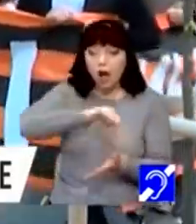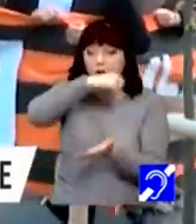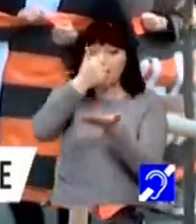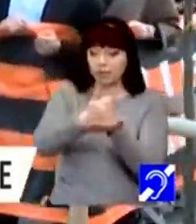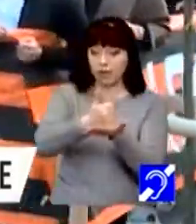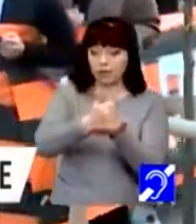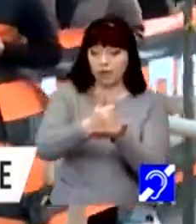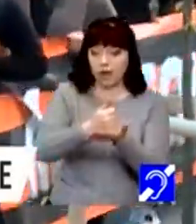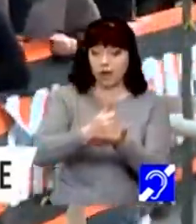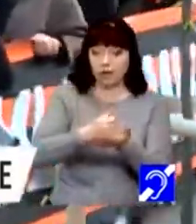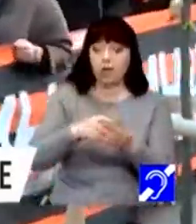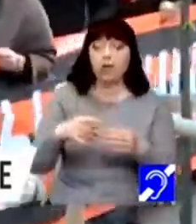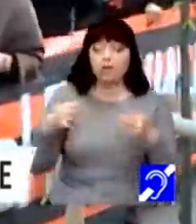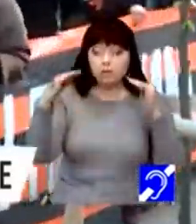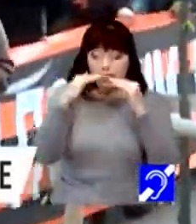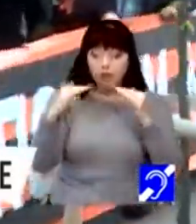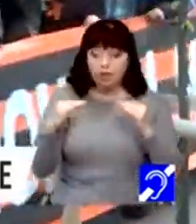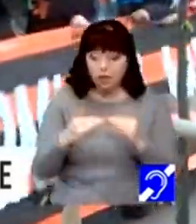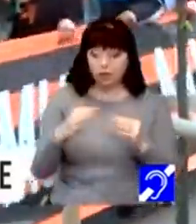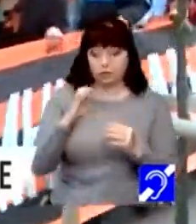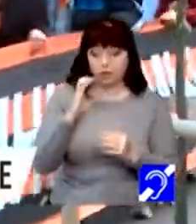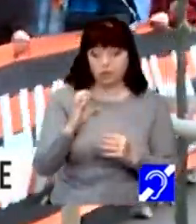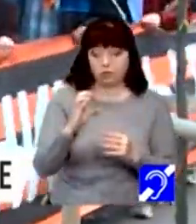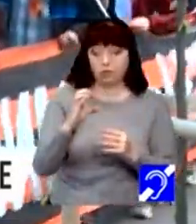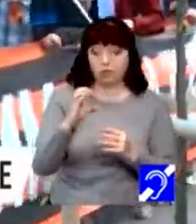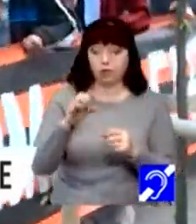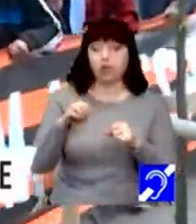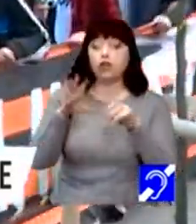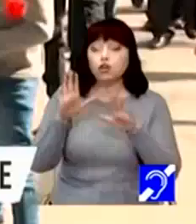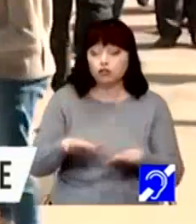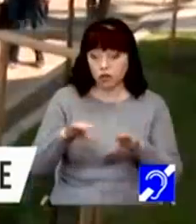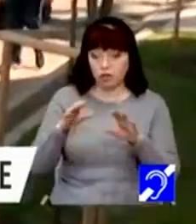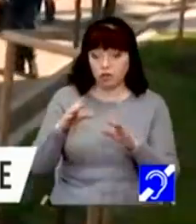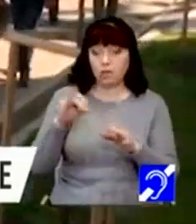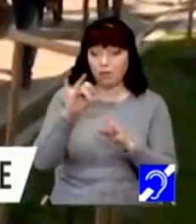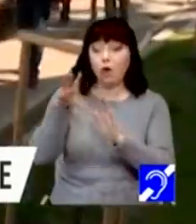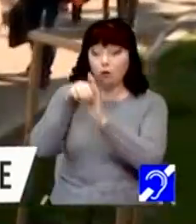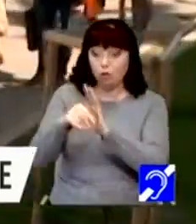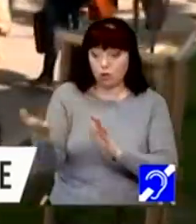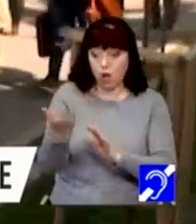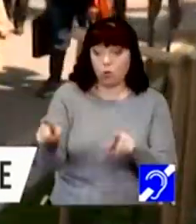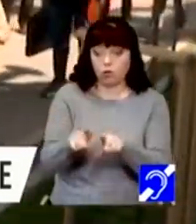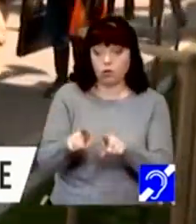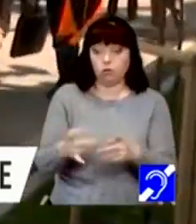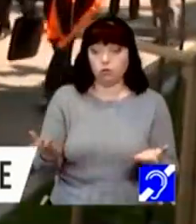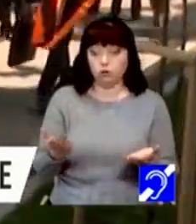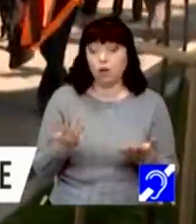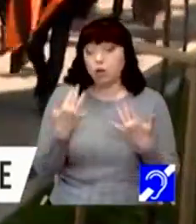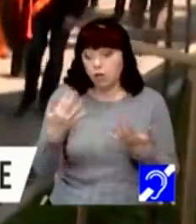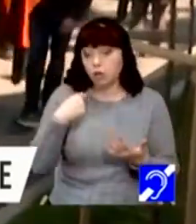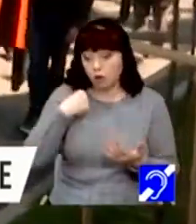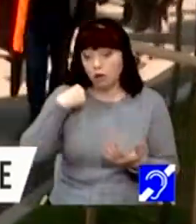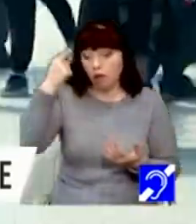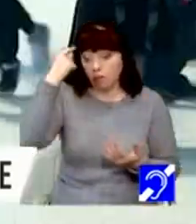psiholog nordli adoptate de adunarea populară a găgăuziei din câte îmi amintesc eu așa